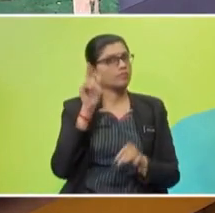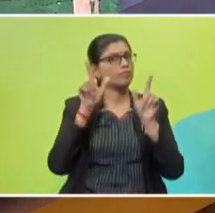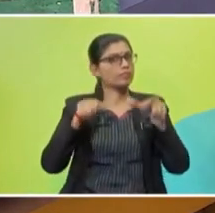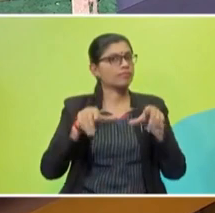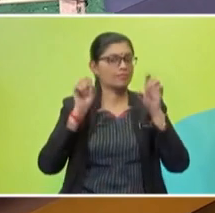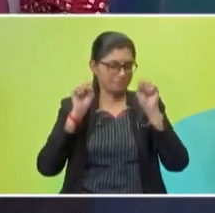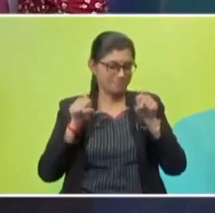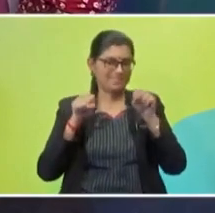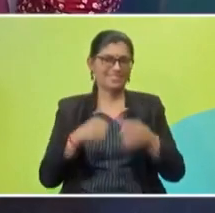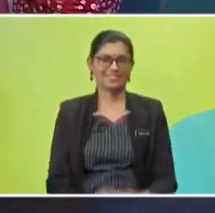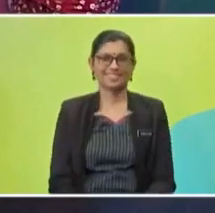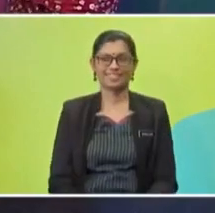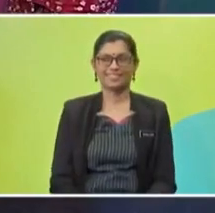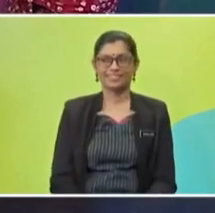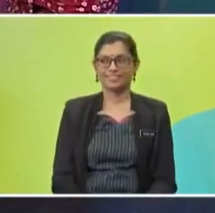dan